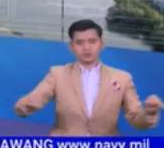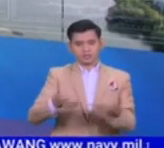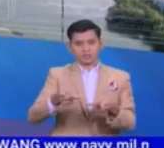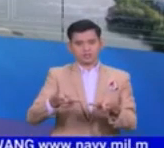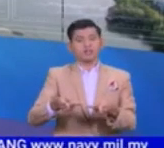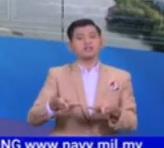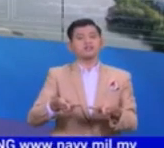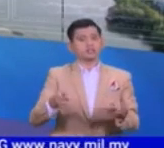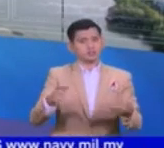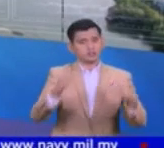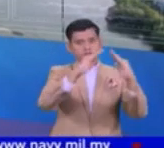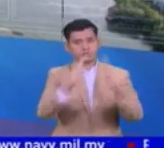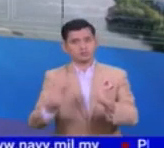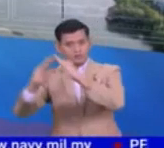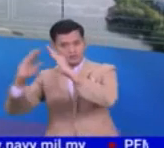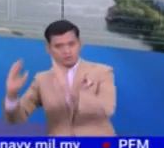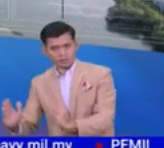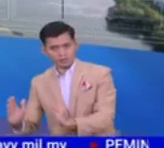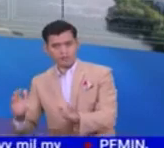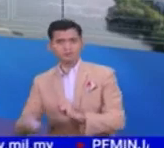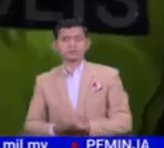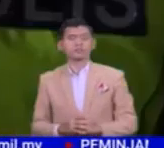atau premis mereka yang ditinggalkan.